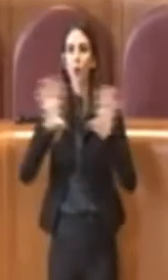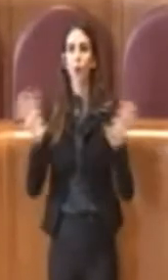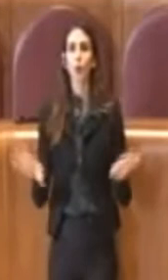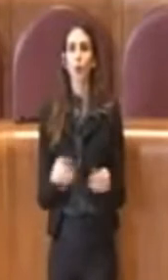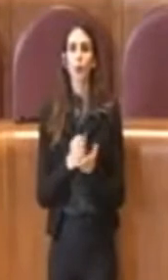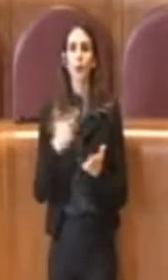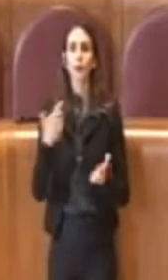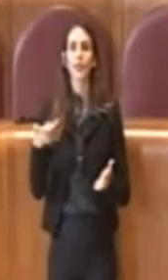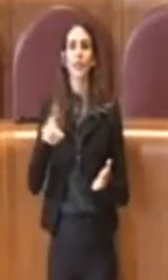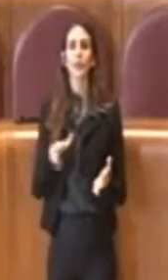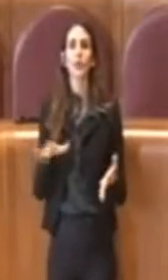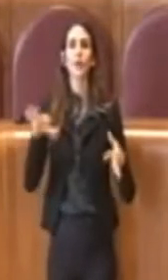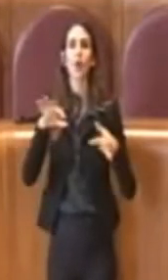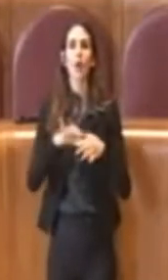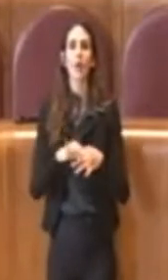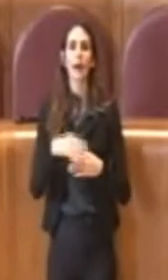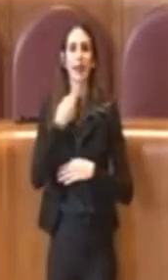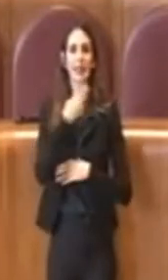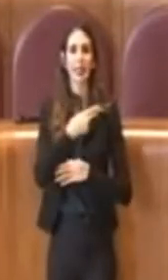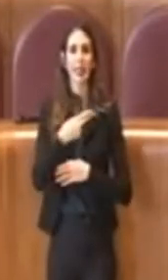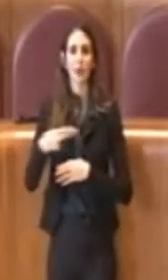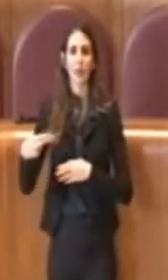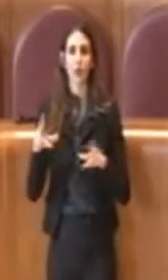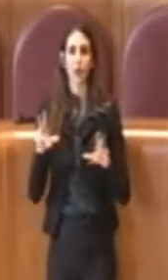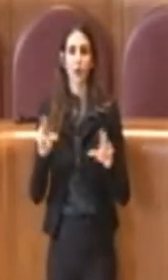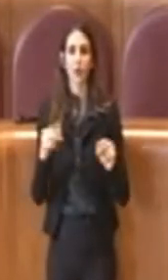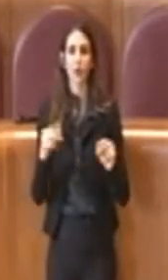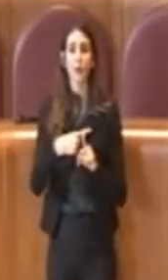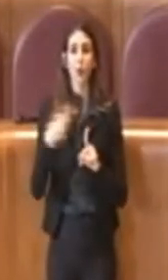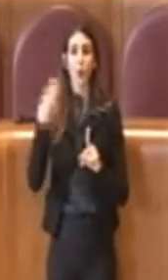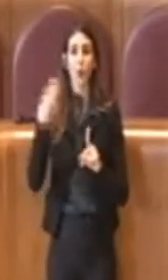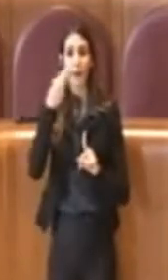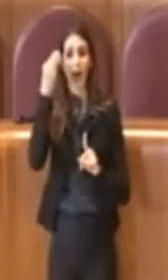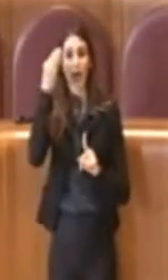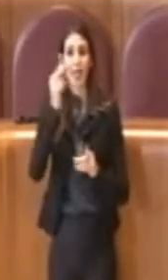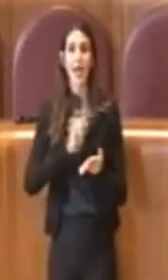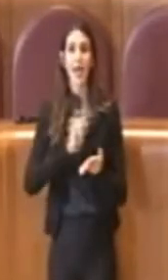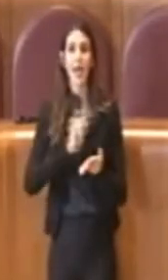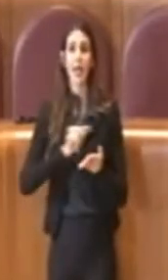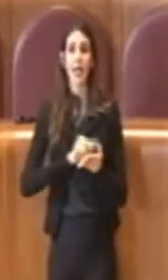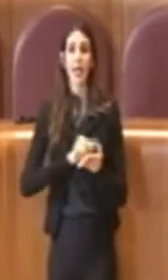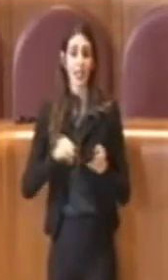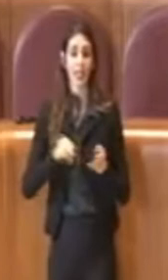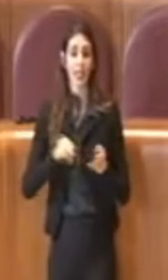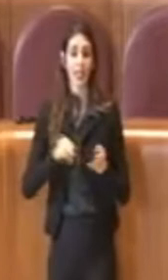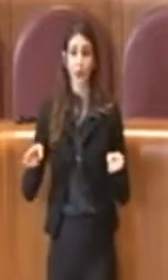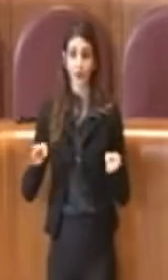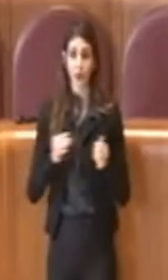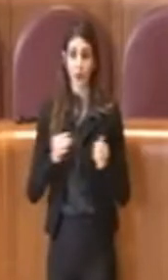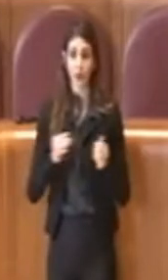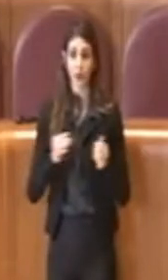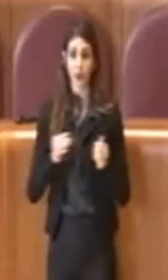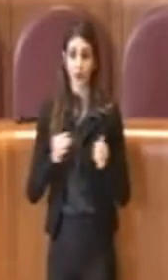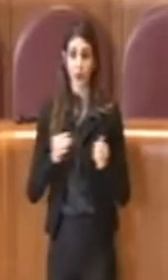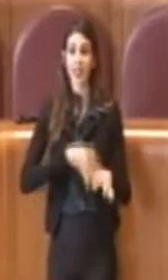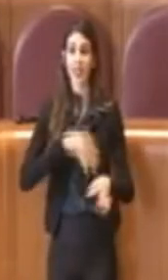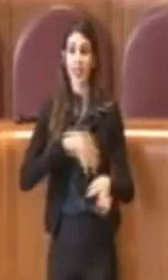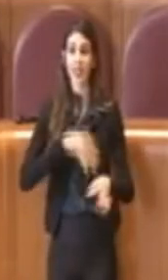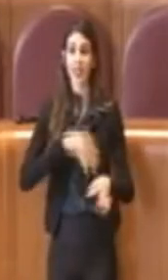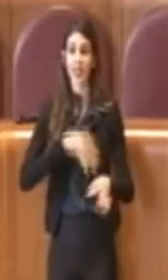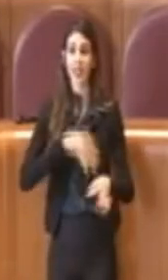delle denominazioni e a tener conto anche dei pareri degli uffici che avevano appunto voluto il ripristino dei pareri